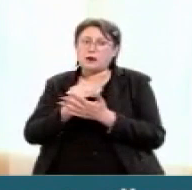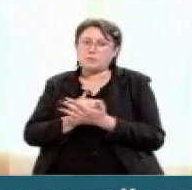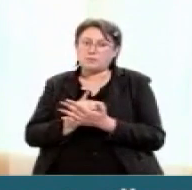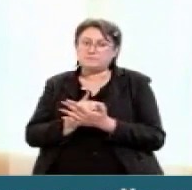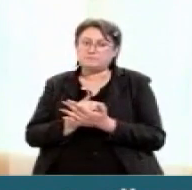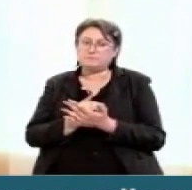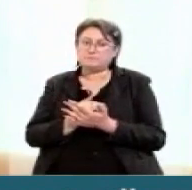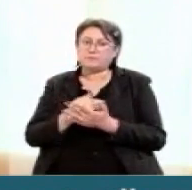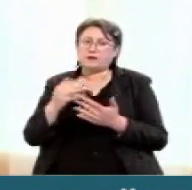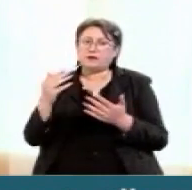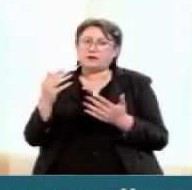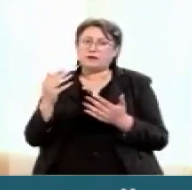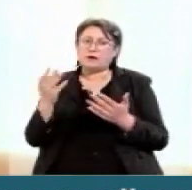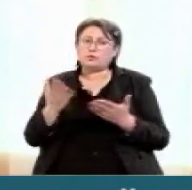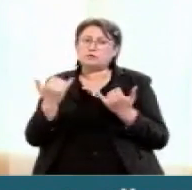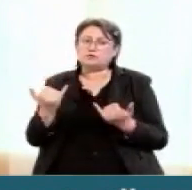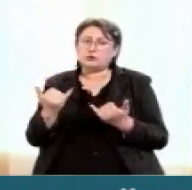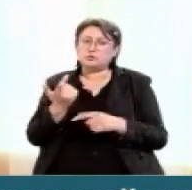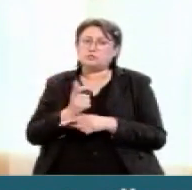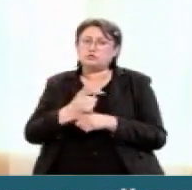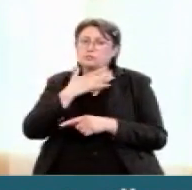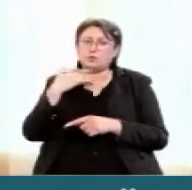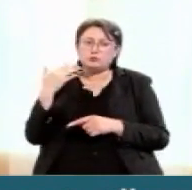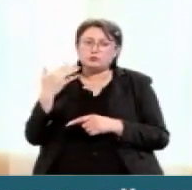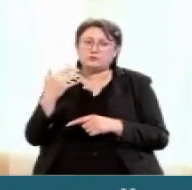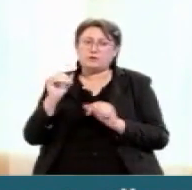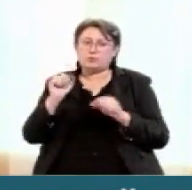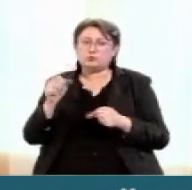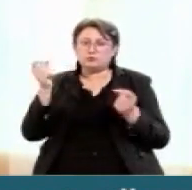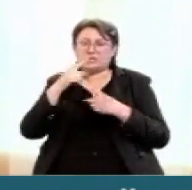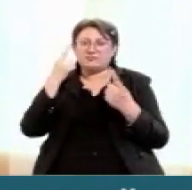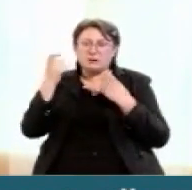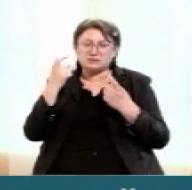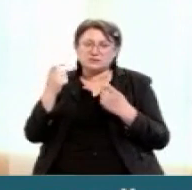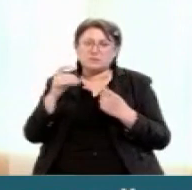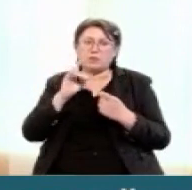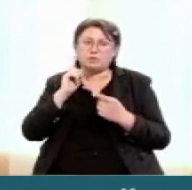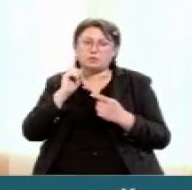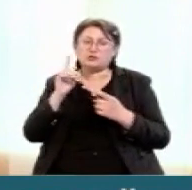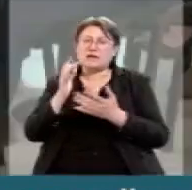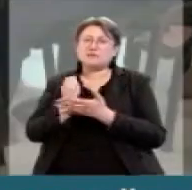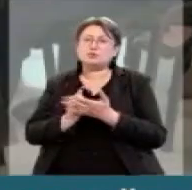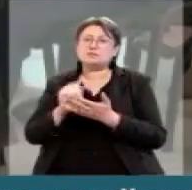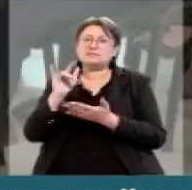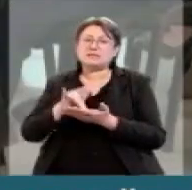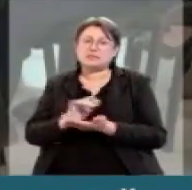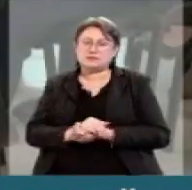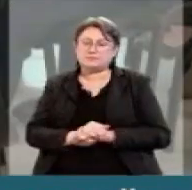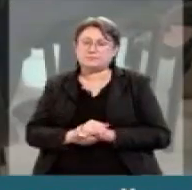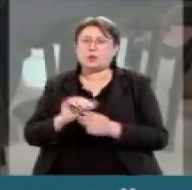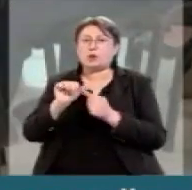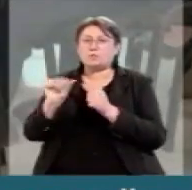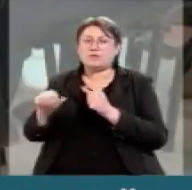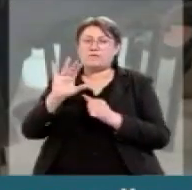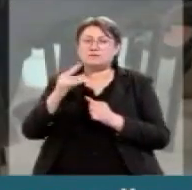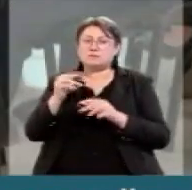программами, которые сейчас очень множество, вы это можете узнать и в ЦОНах, и в молодежных ресурсных центрах. Кроме